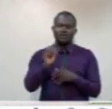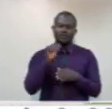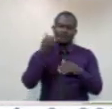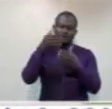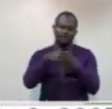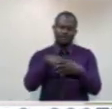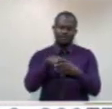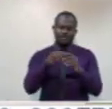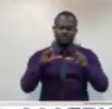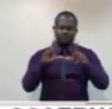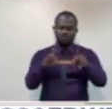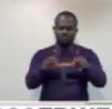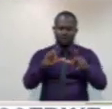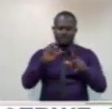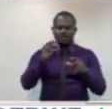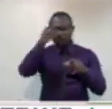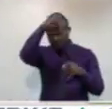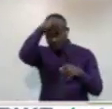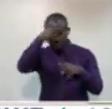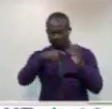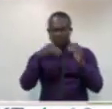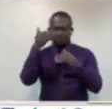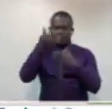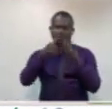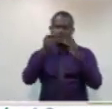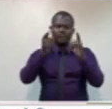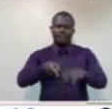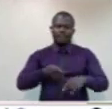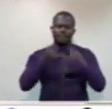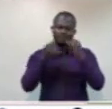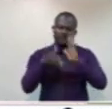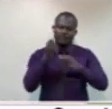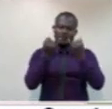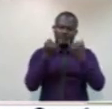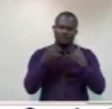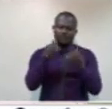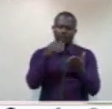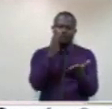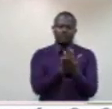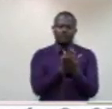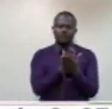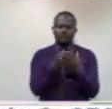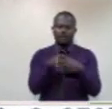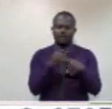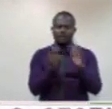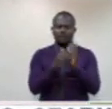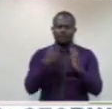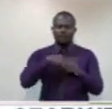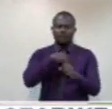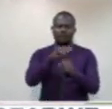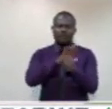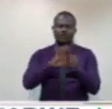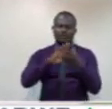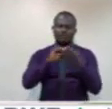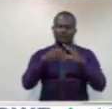tukagera muri degree, ariko aho twahise tugererayo bahise batubwira ko tugomba kugarukira muri diploma kandi twari tujuje